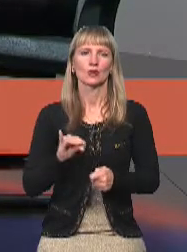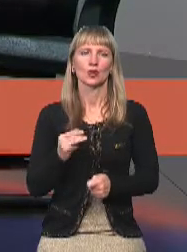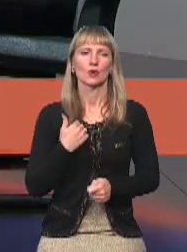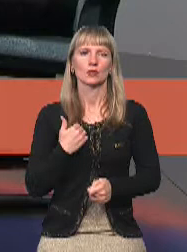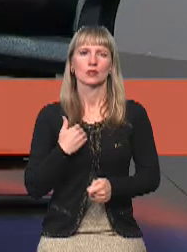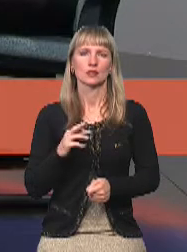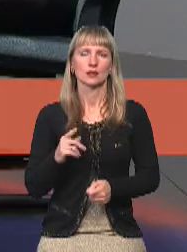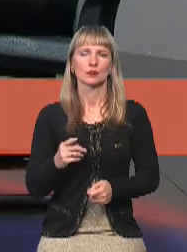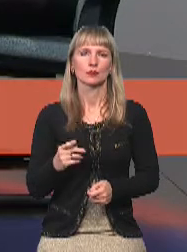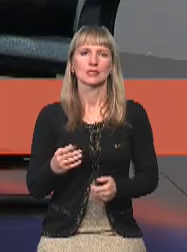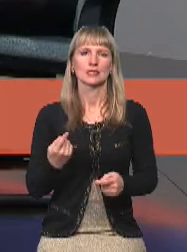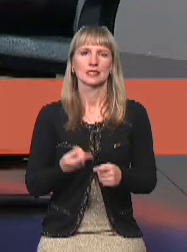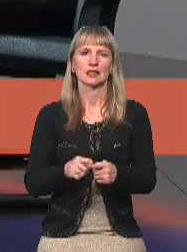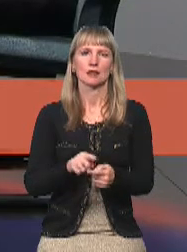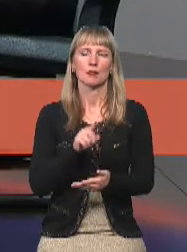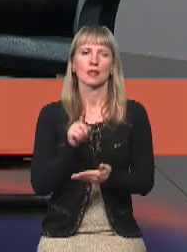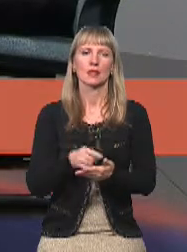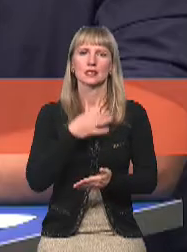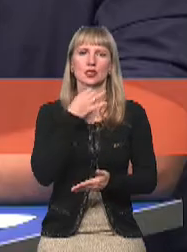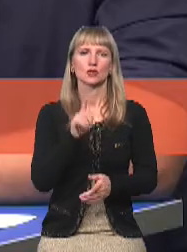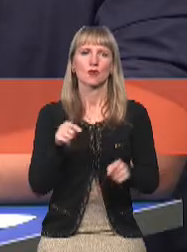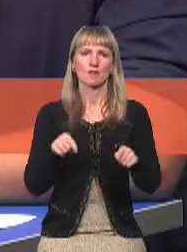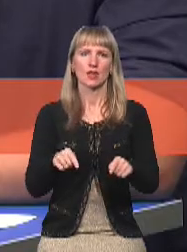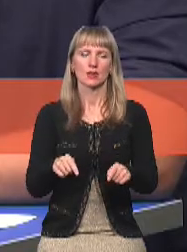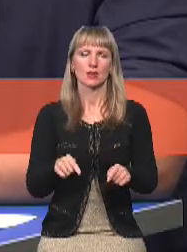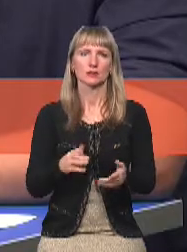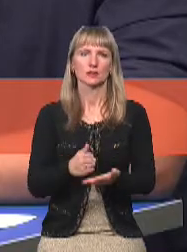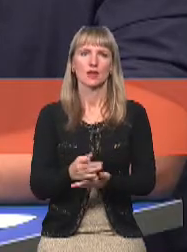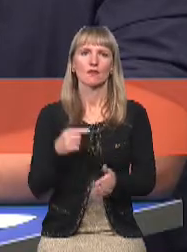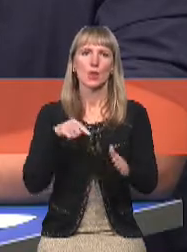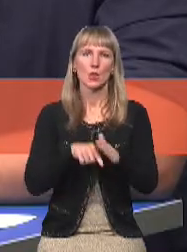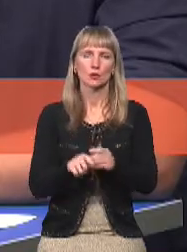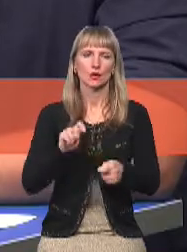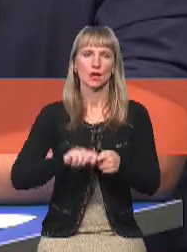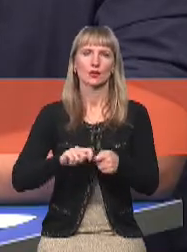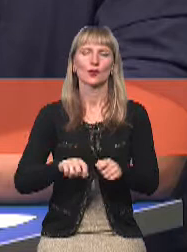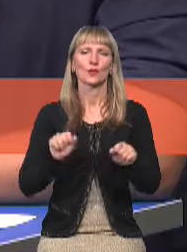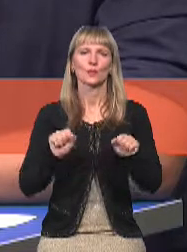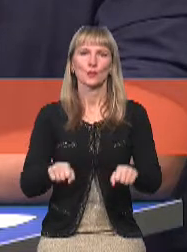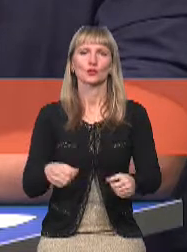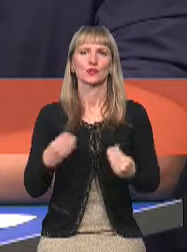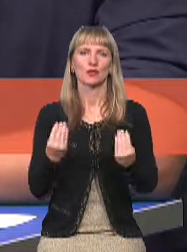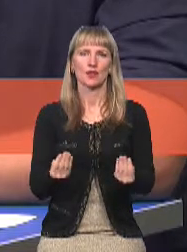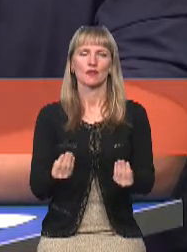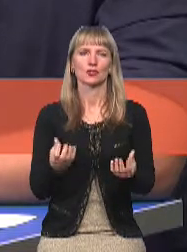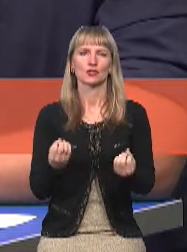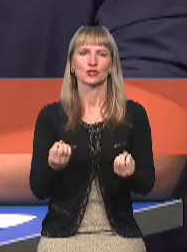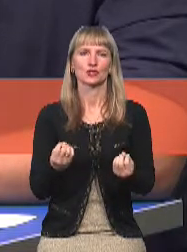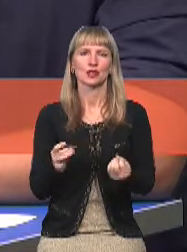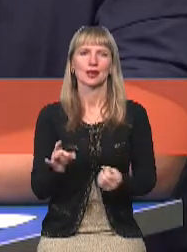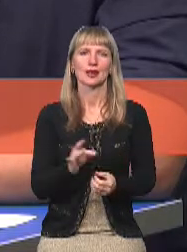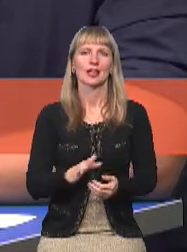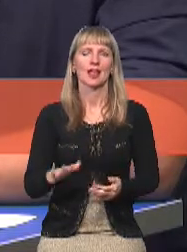хотіла якраз з цього питання сказати, що у цьому сенсі внутрішній контроль можуть надавати якраз ще